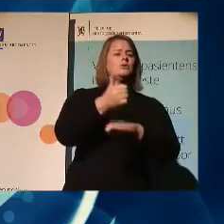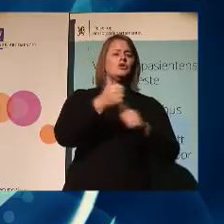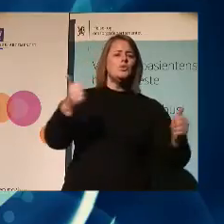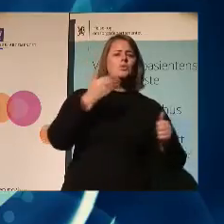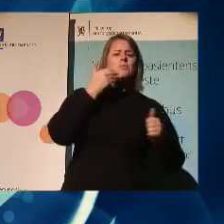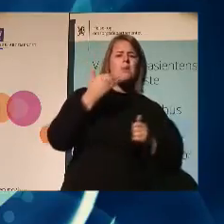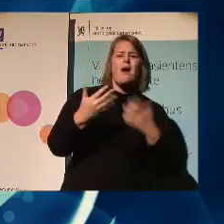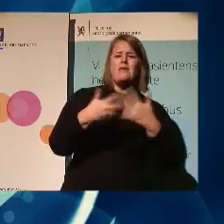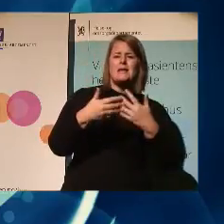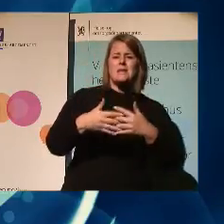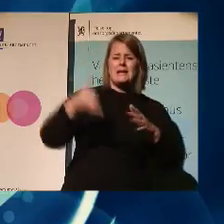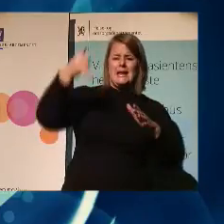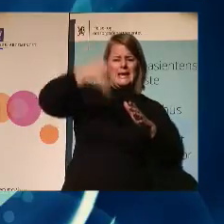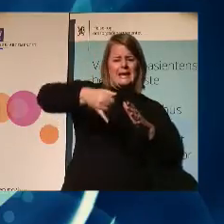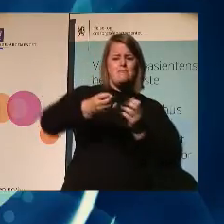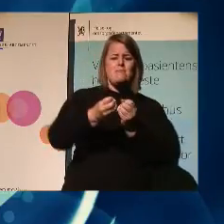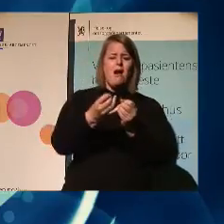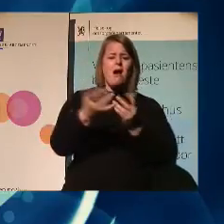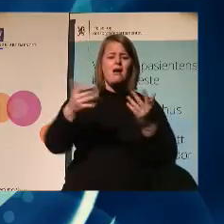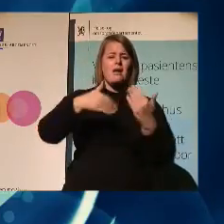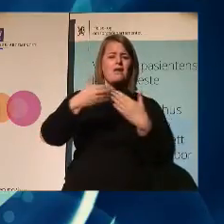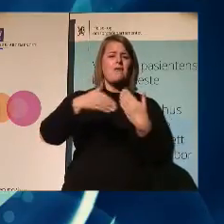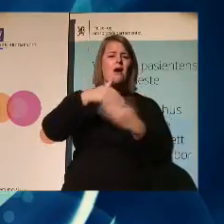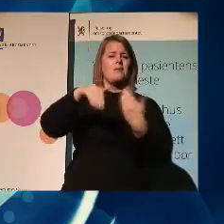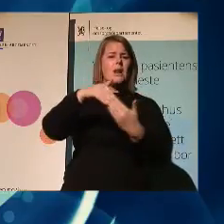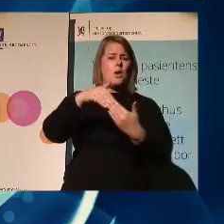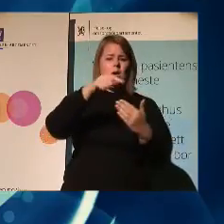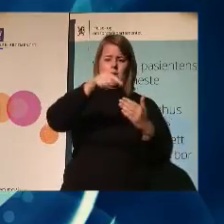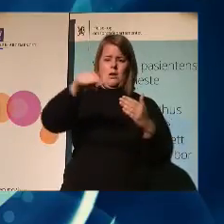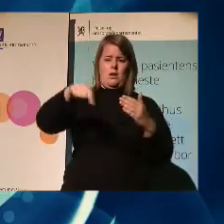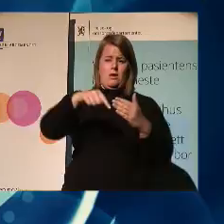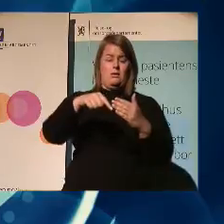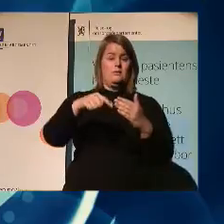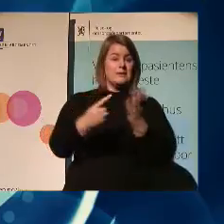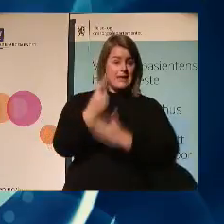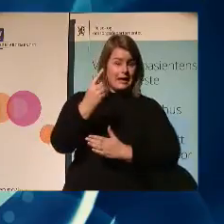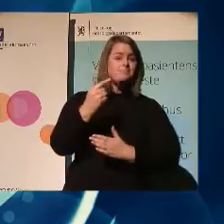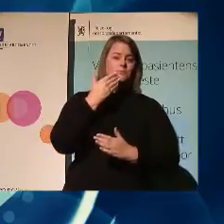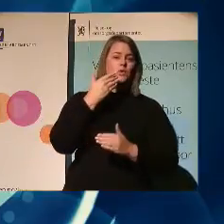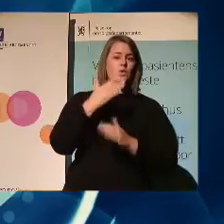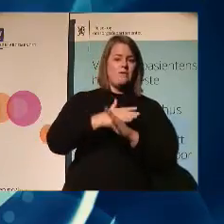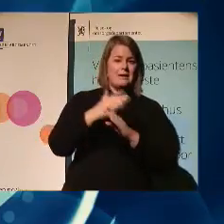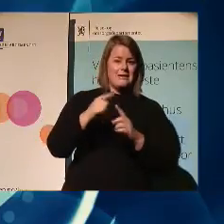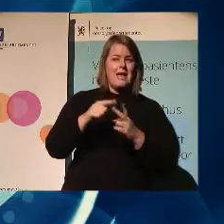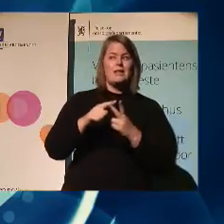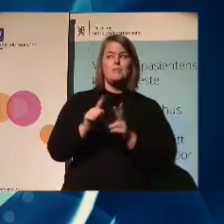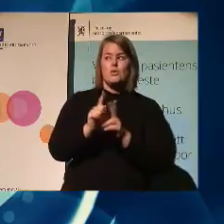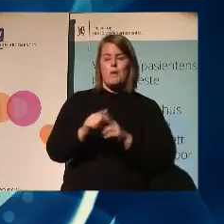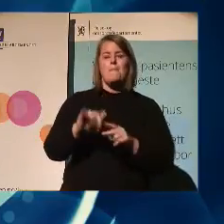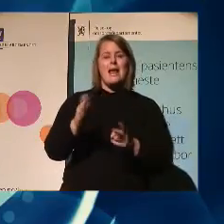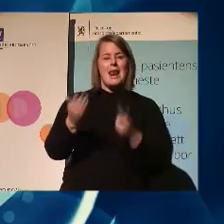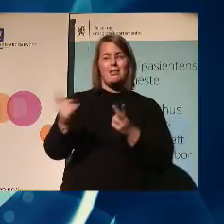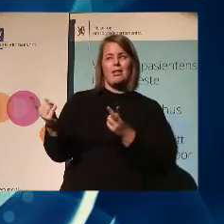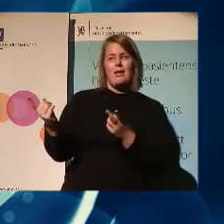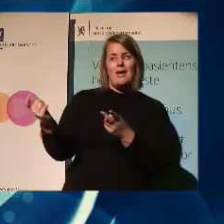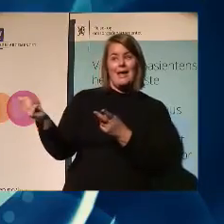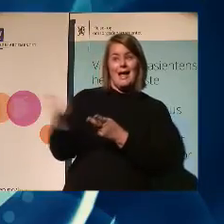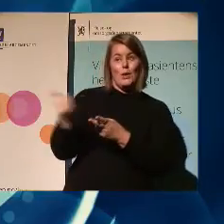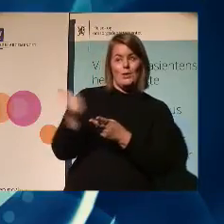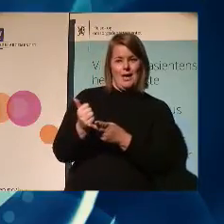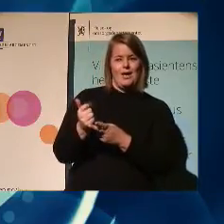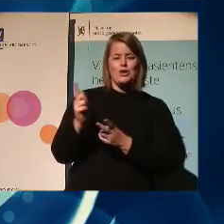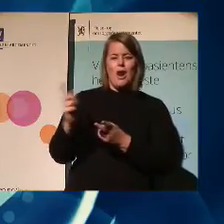virksomheter med mange fagmiljøer. Det gir kvalitet, det er rekrutteringsattraktivt, og ikke minst,